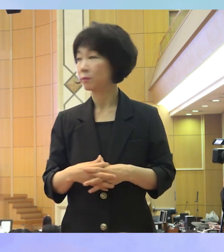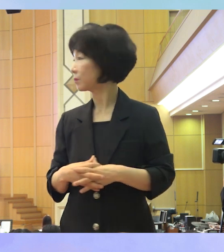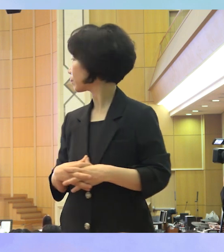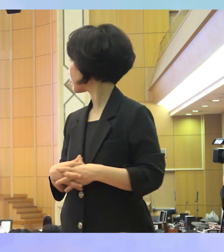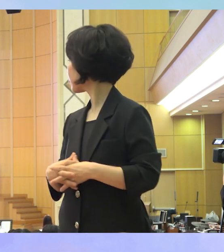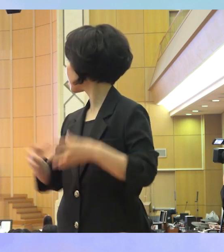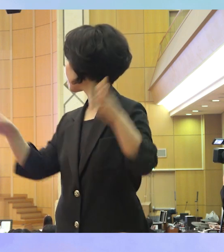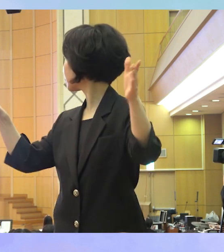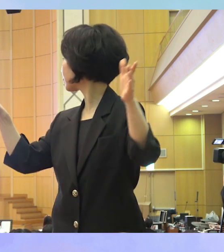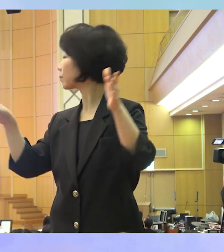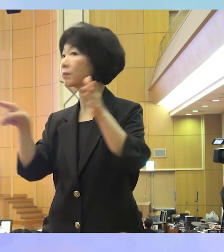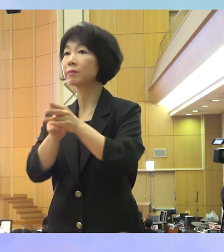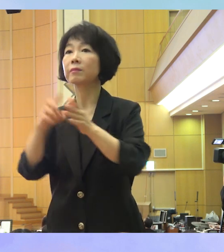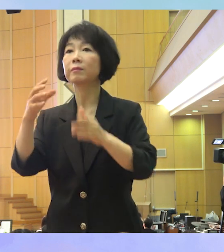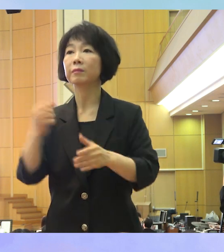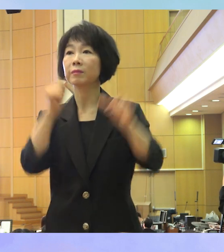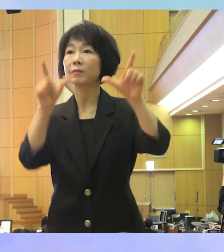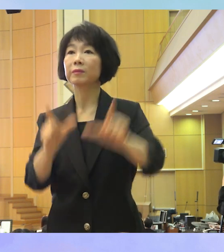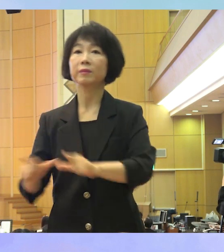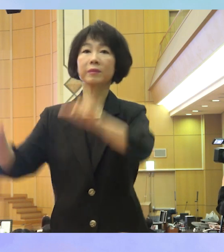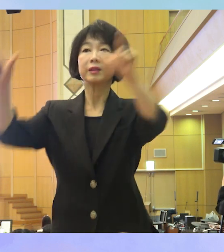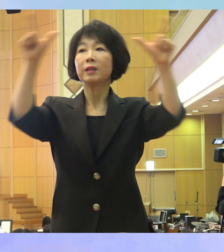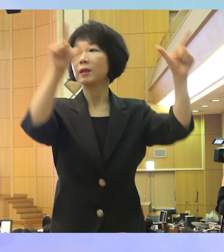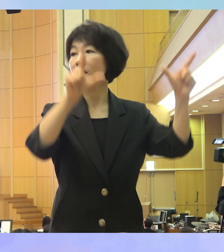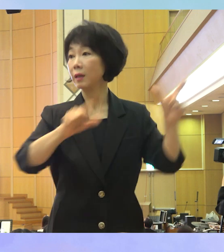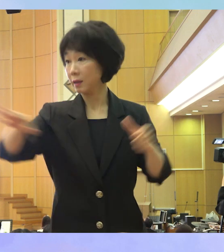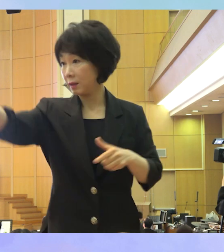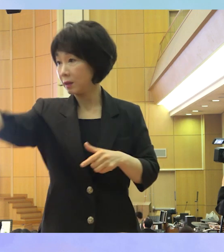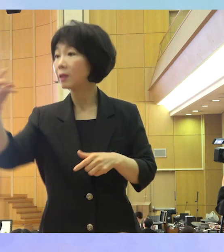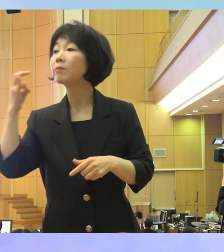믿음으로 사는 가정은